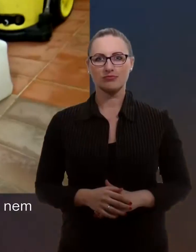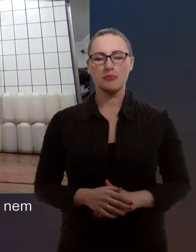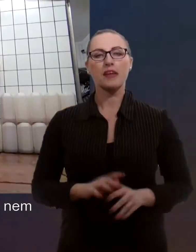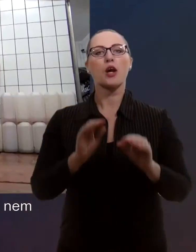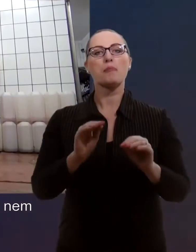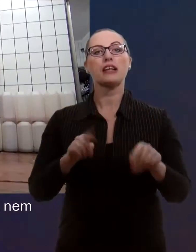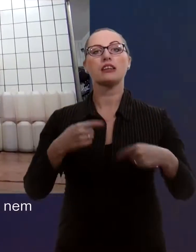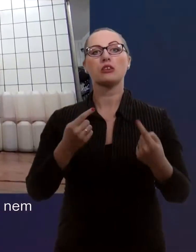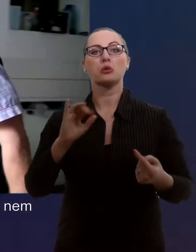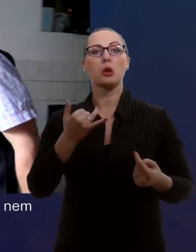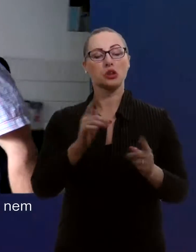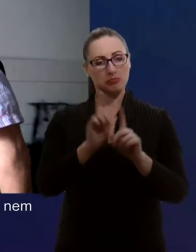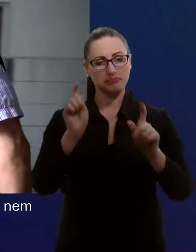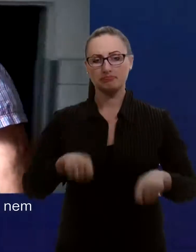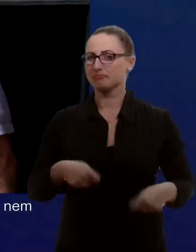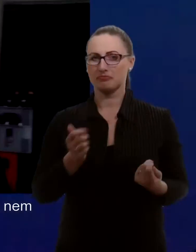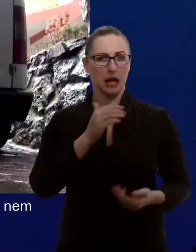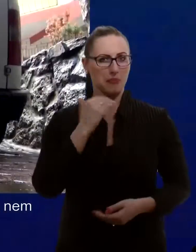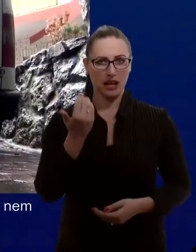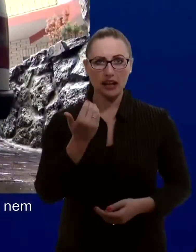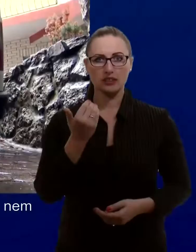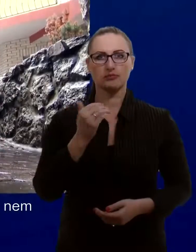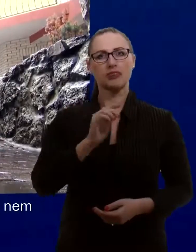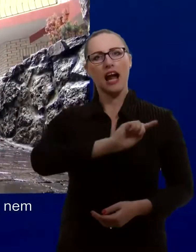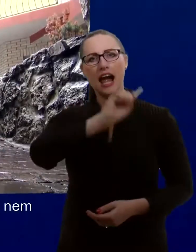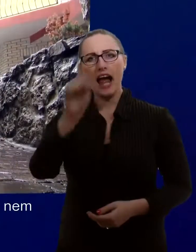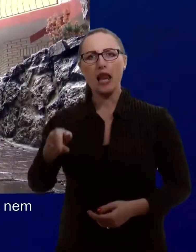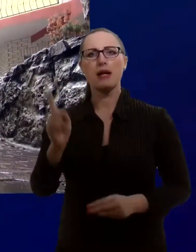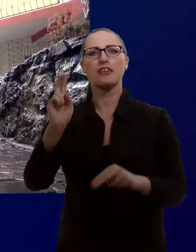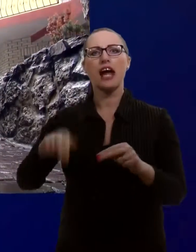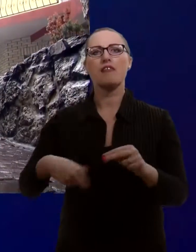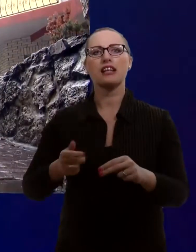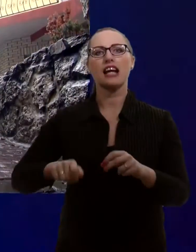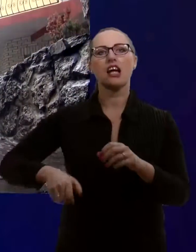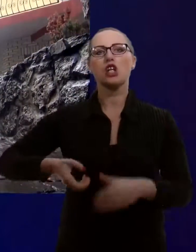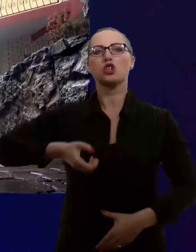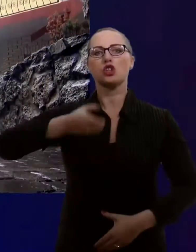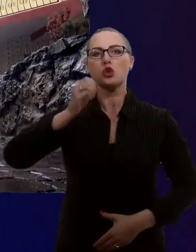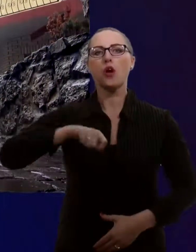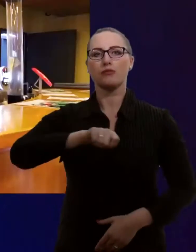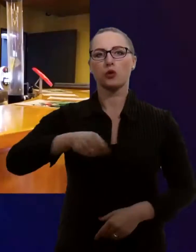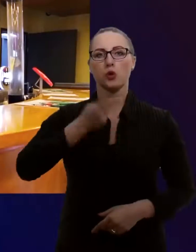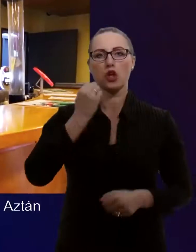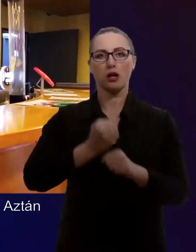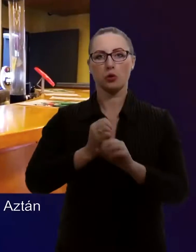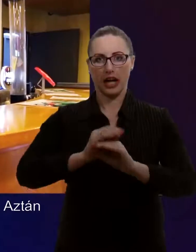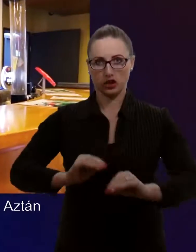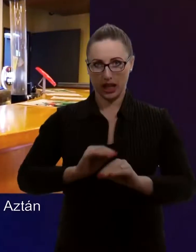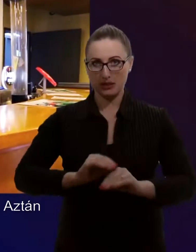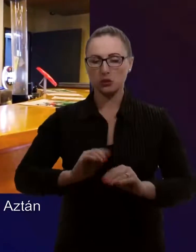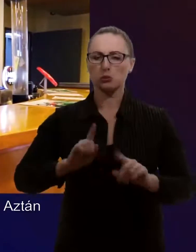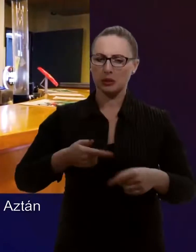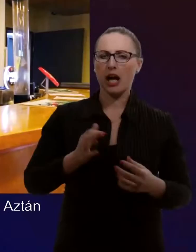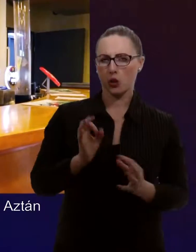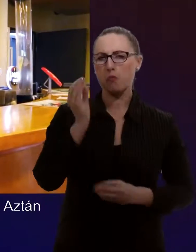A betanítás után József úgy döntött, hogy ez nem elég. Ezért elment és elvégzett egy sörfőző szakmunkás képzőt. Utána már egy